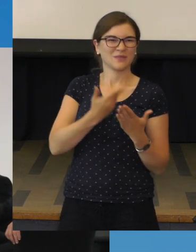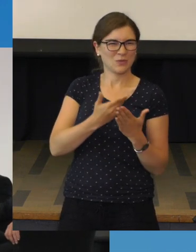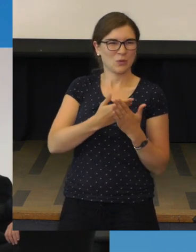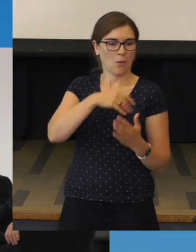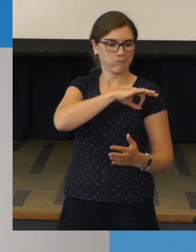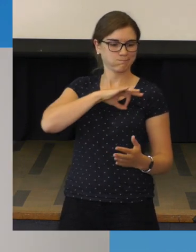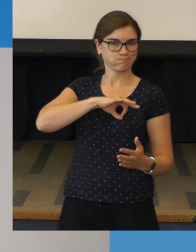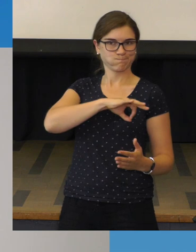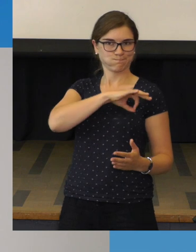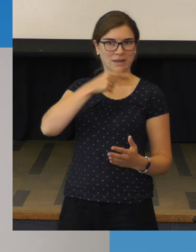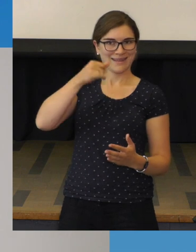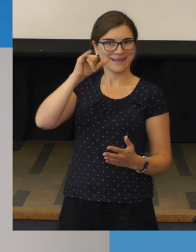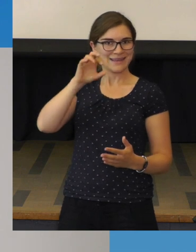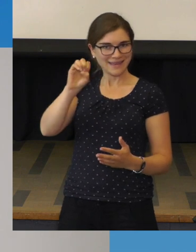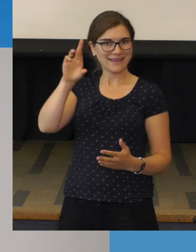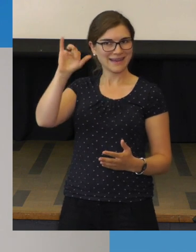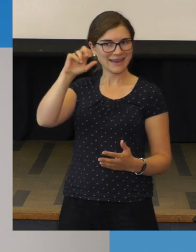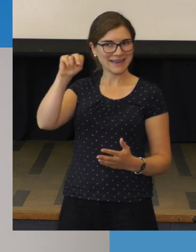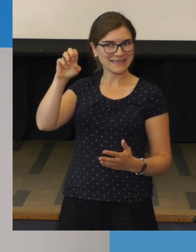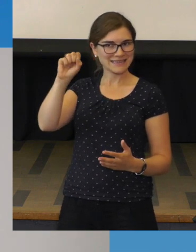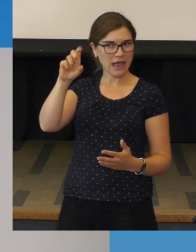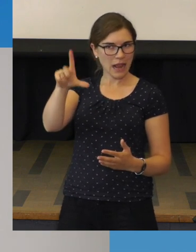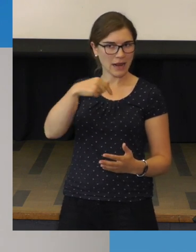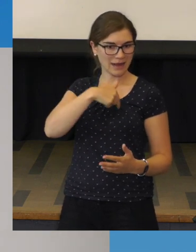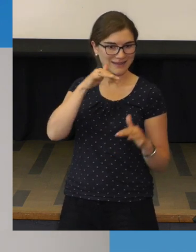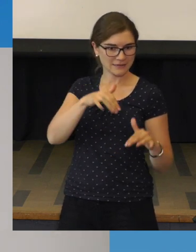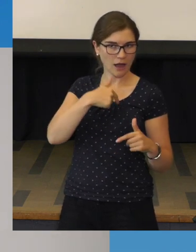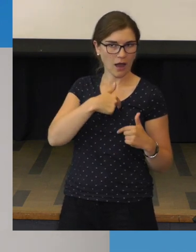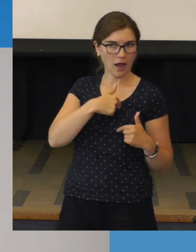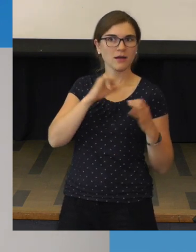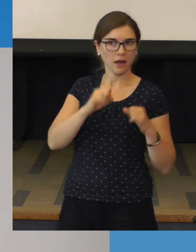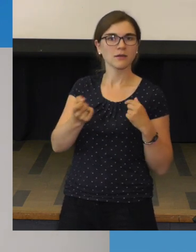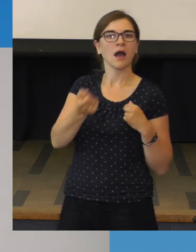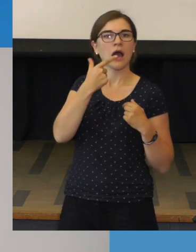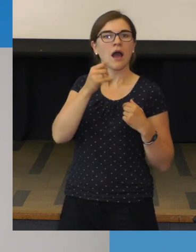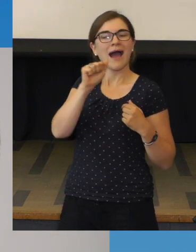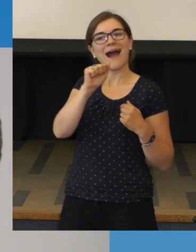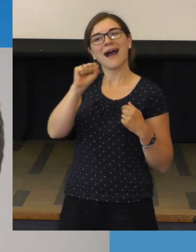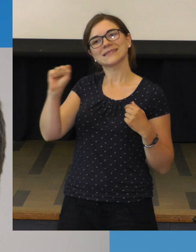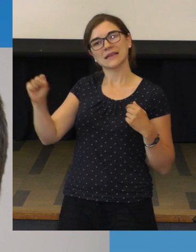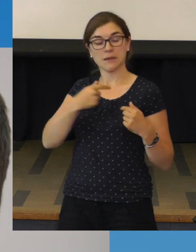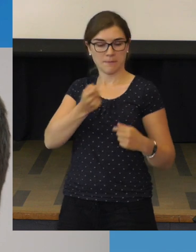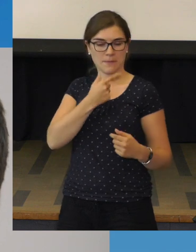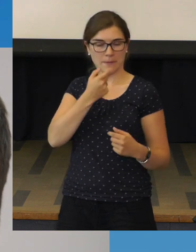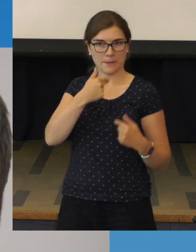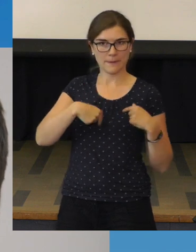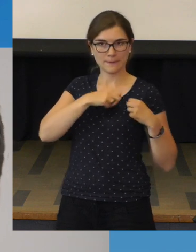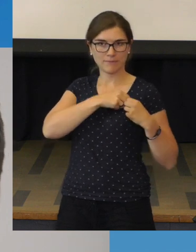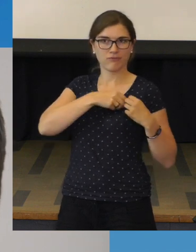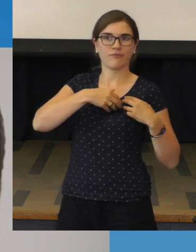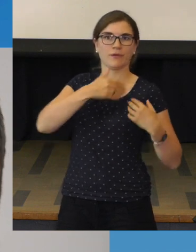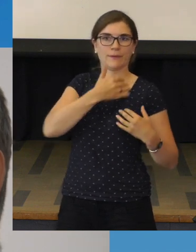Das verhindern wir mit den blutplättchenhemmenden Medikamenten, mit Aspirin und den anderen zusätzlichen Medikamenten und